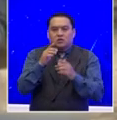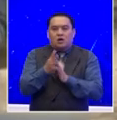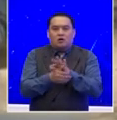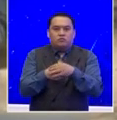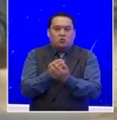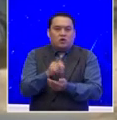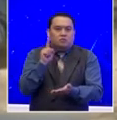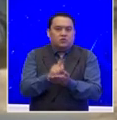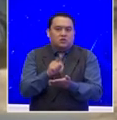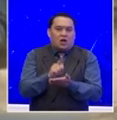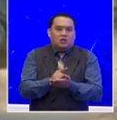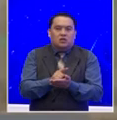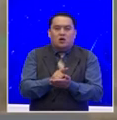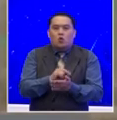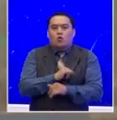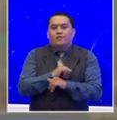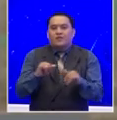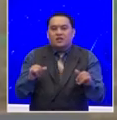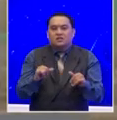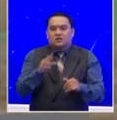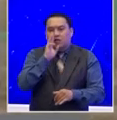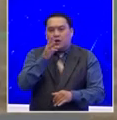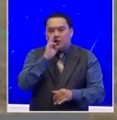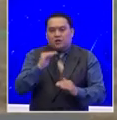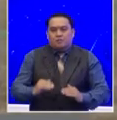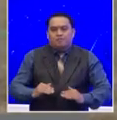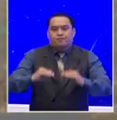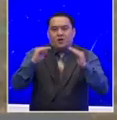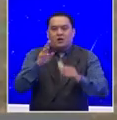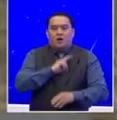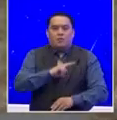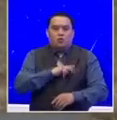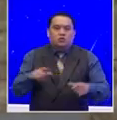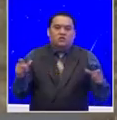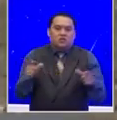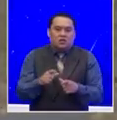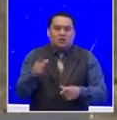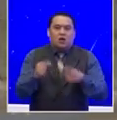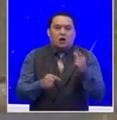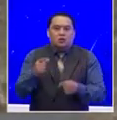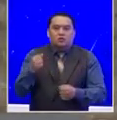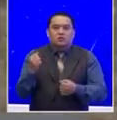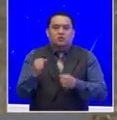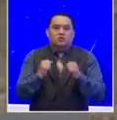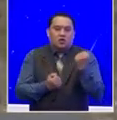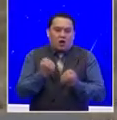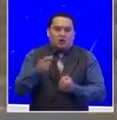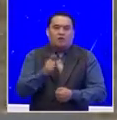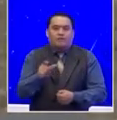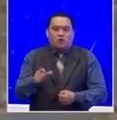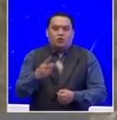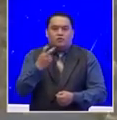обязательная процедура. В 1,5 раза увеличена и заработная плата тех, кто работает в изоляции. Доярки и трактористы теперь вместо